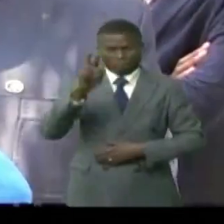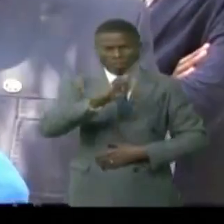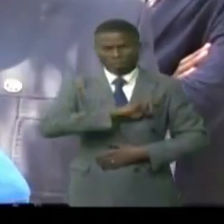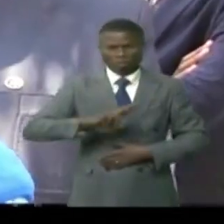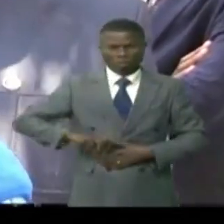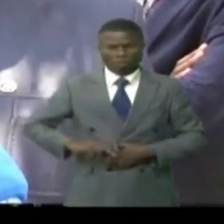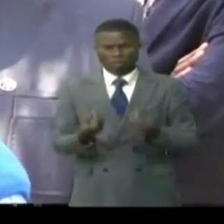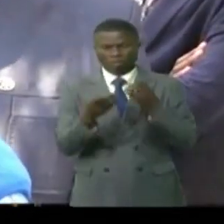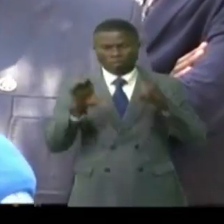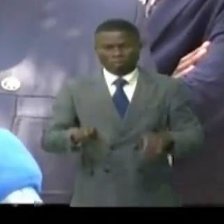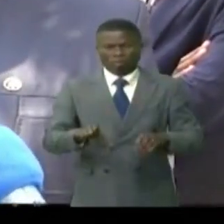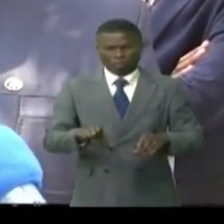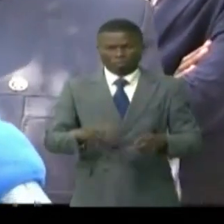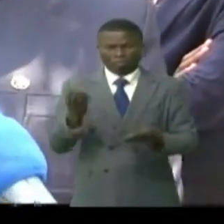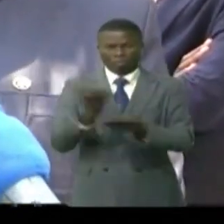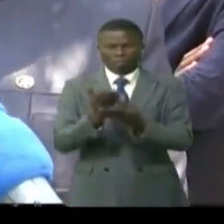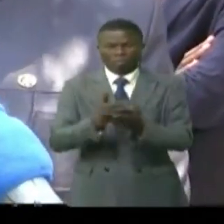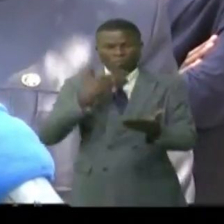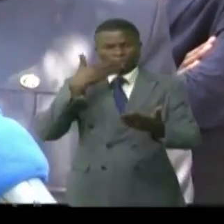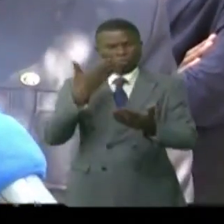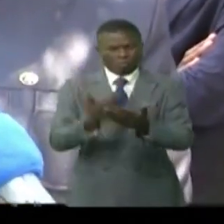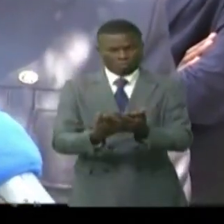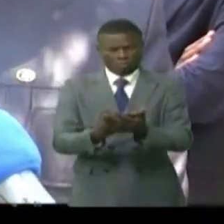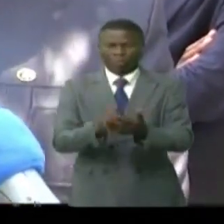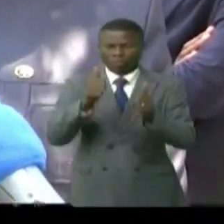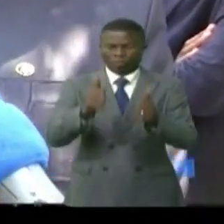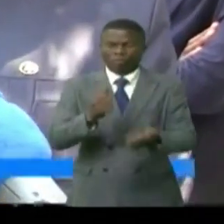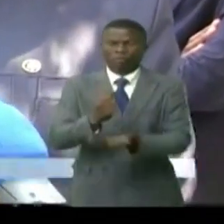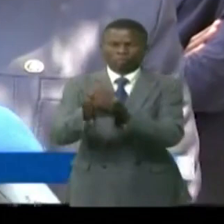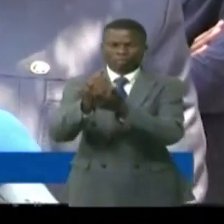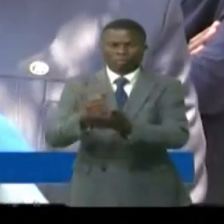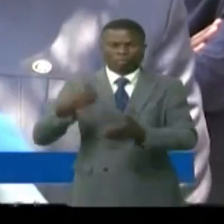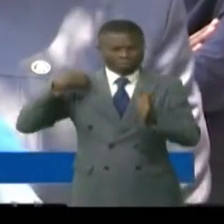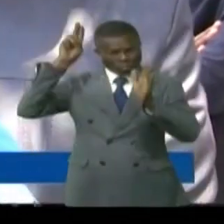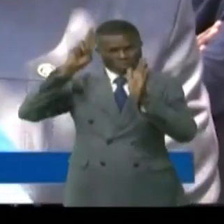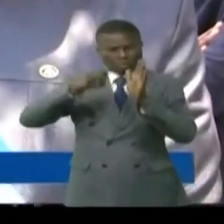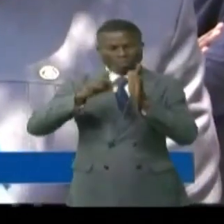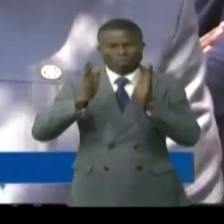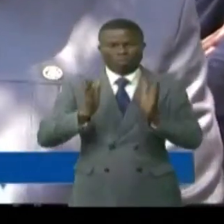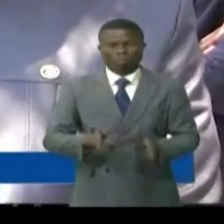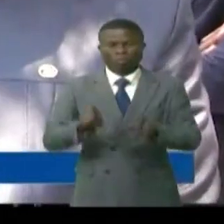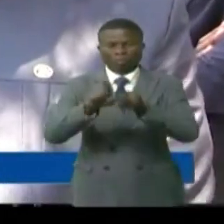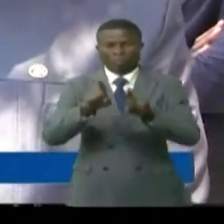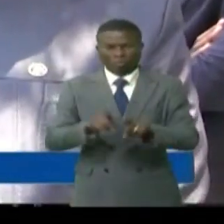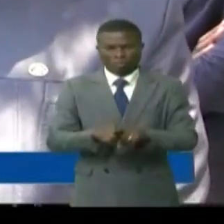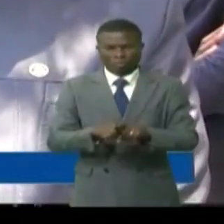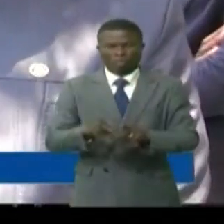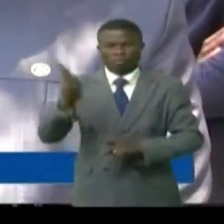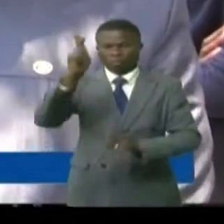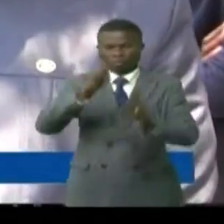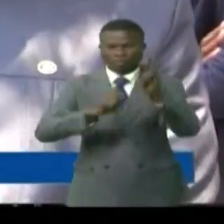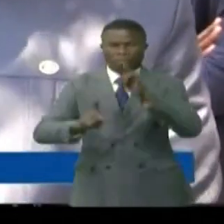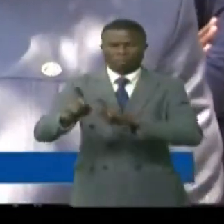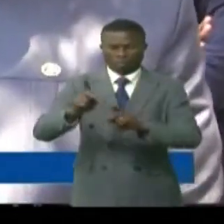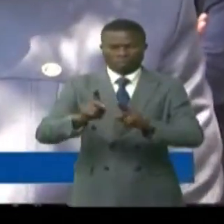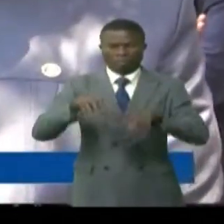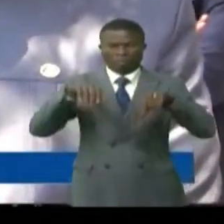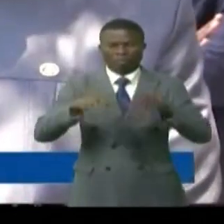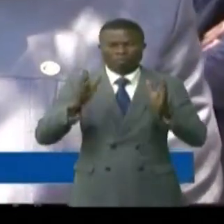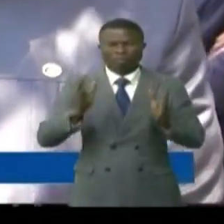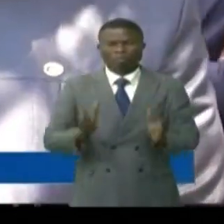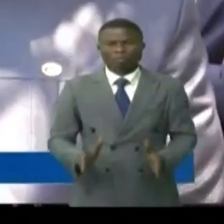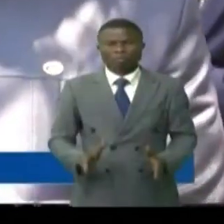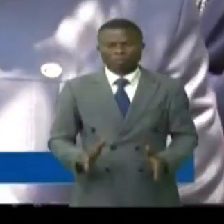RDC. C'est un bon document qui peut aider le gouvernement et la population